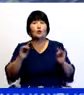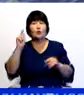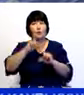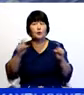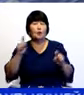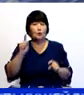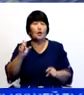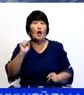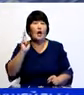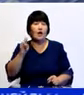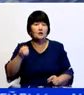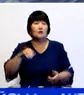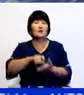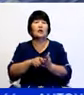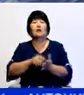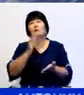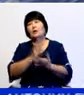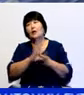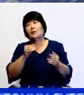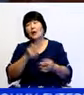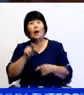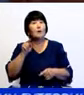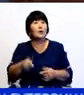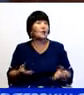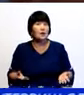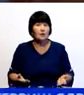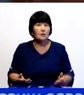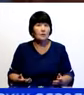Орада актовый зал бәрі бар. Мынарада